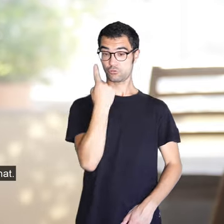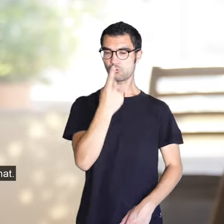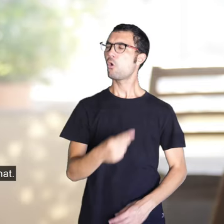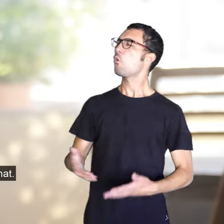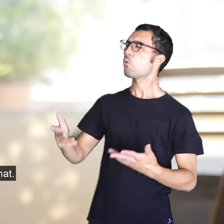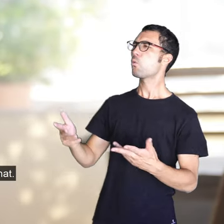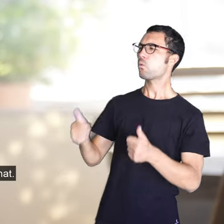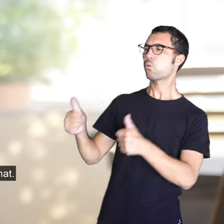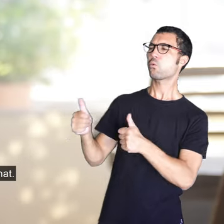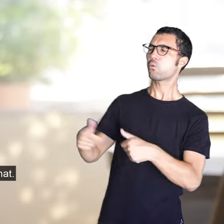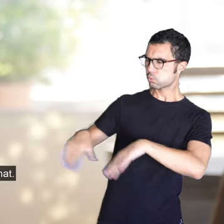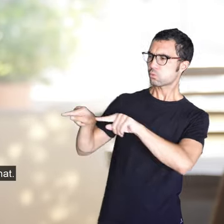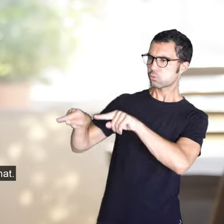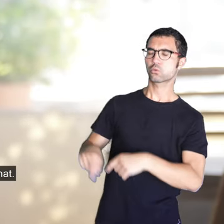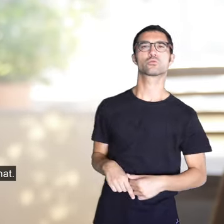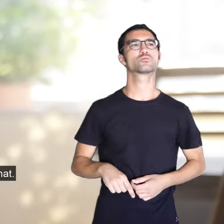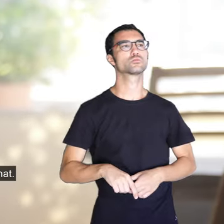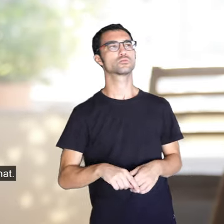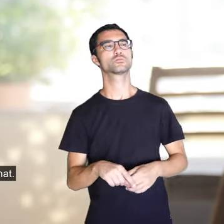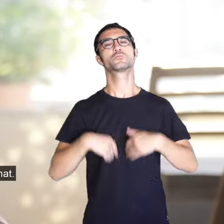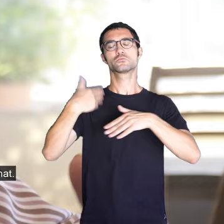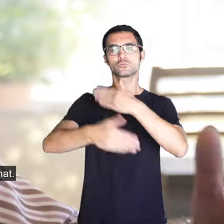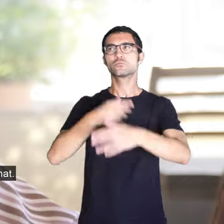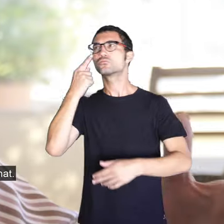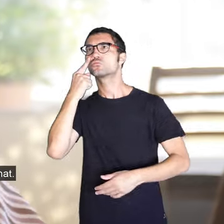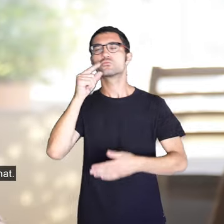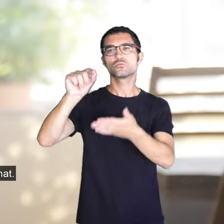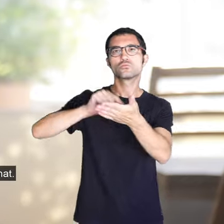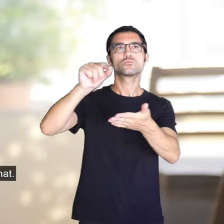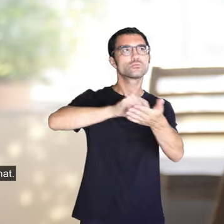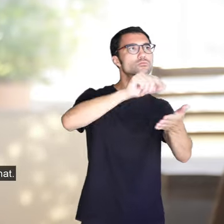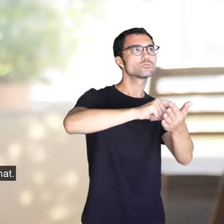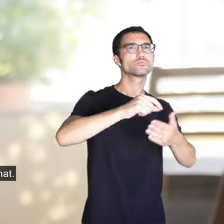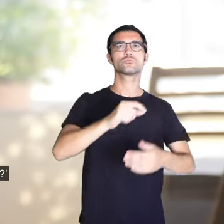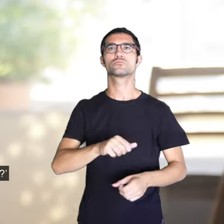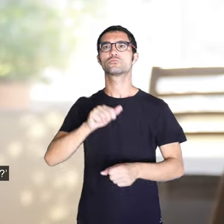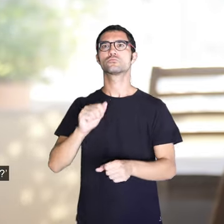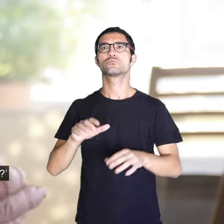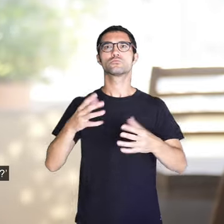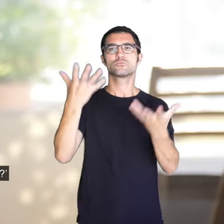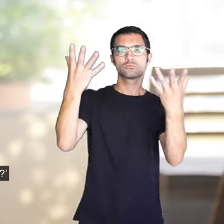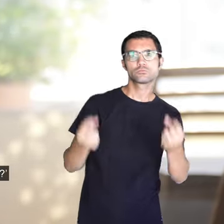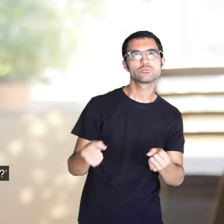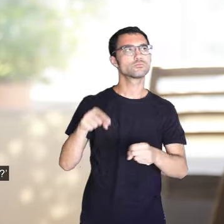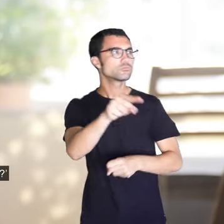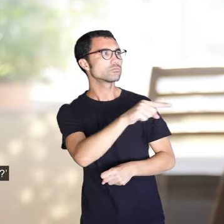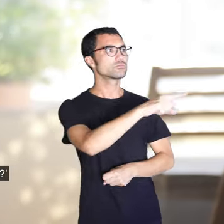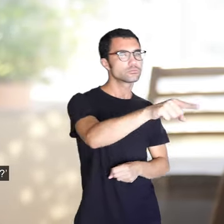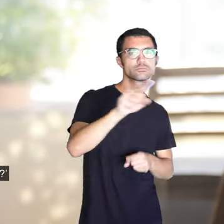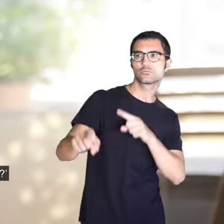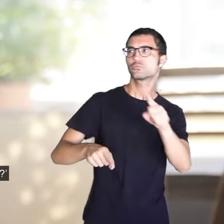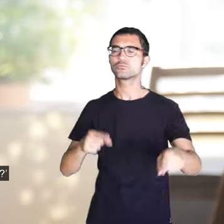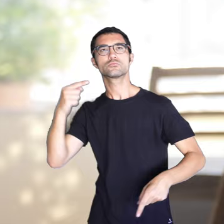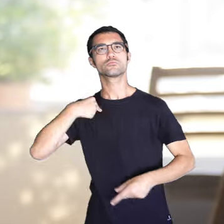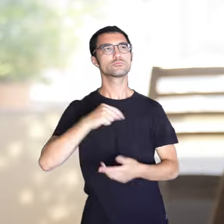I quan havien de contractar, jo deia, hem de fer això i això. I qualcú em deia tot i podien dur